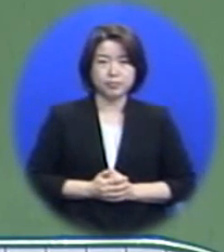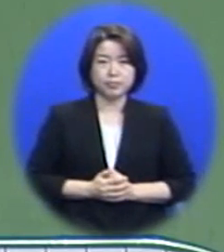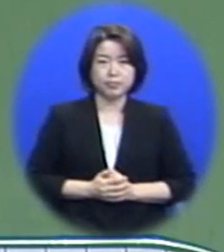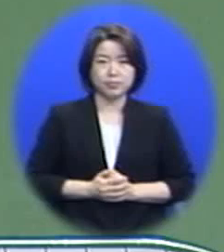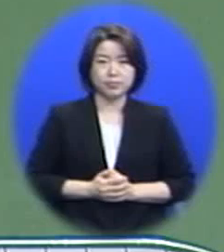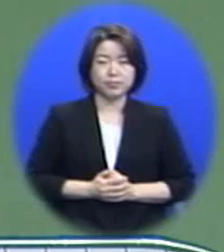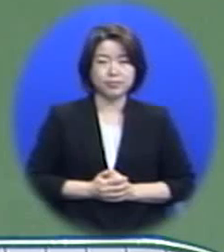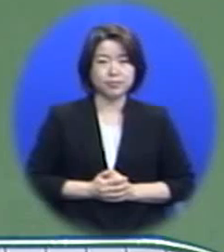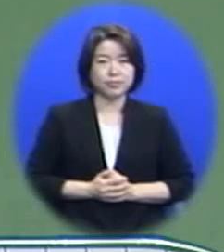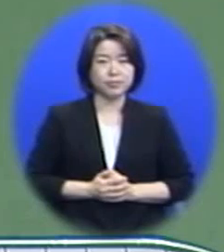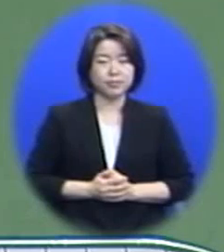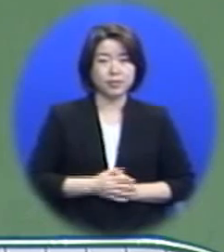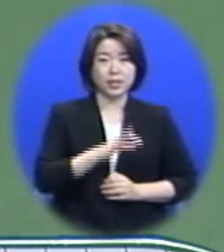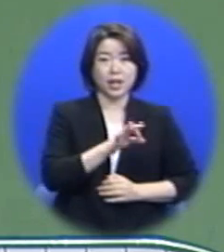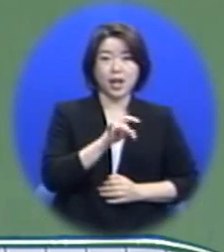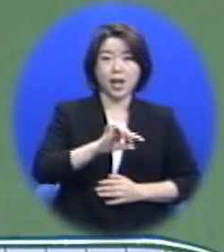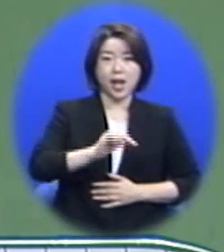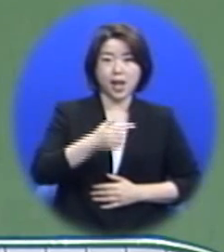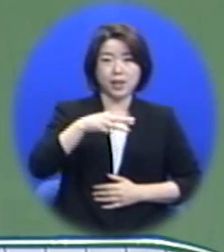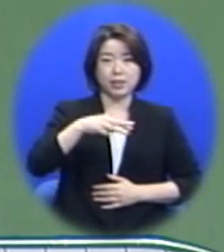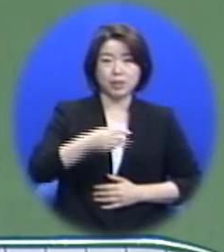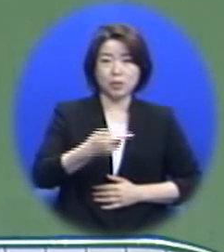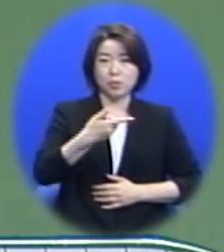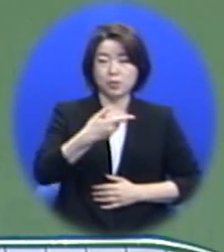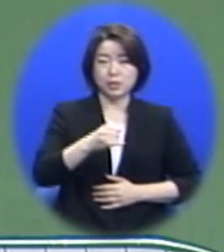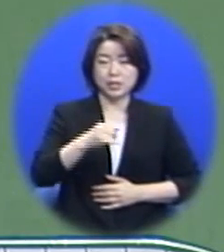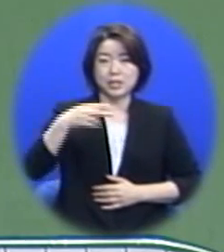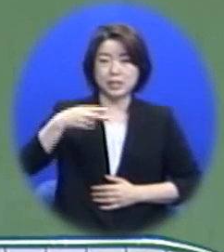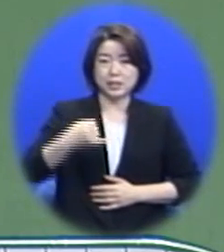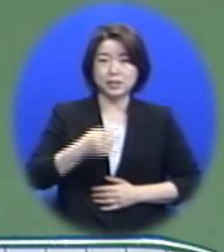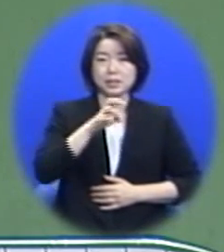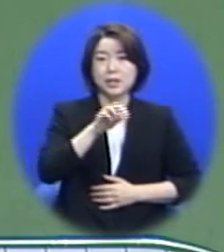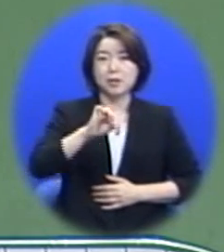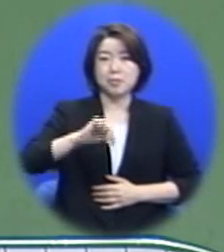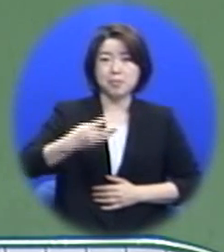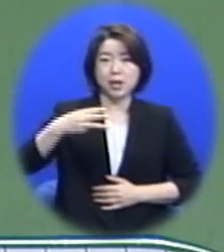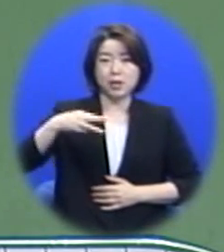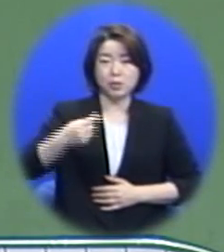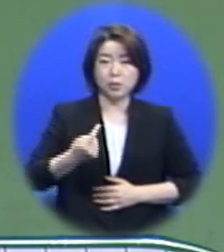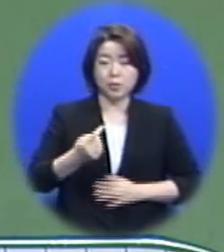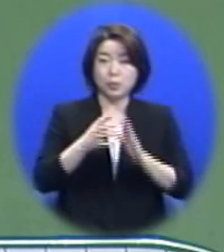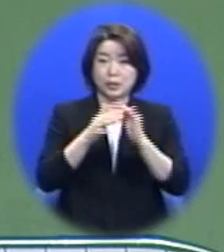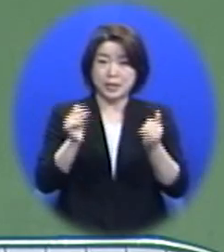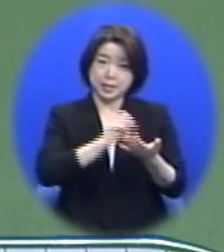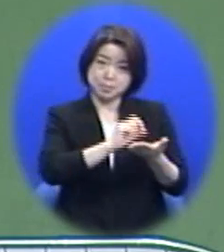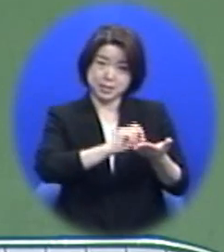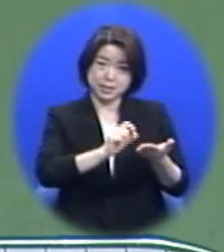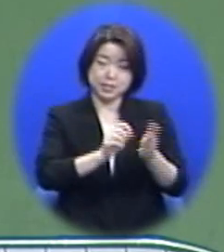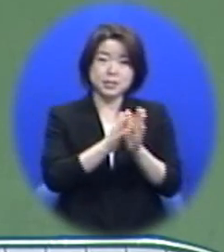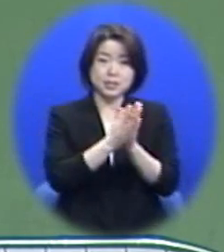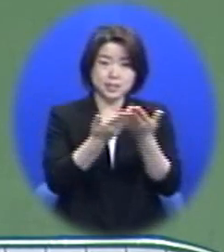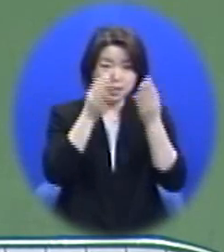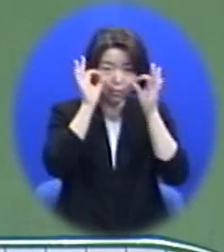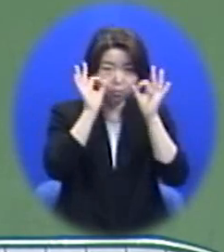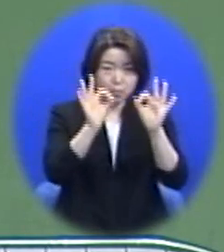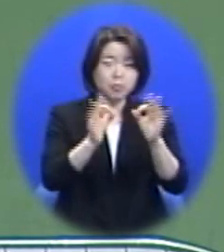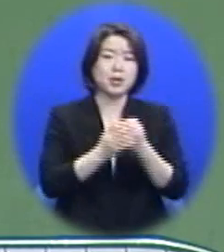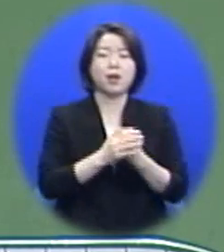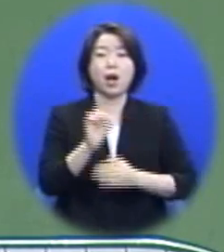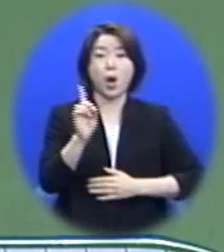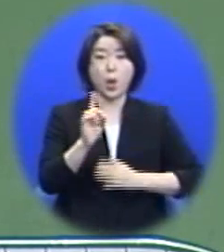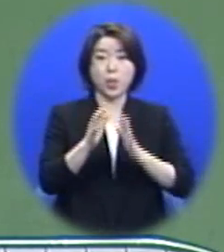많습니다 앤토니 어 멜로라고 하는 사람이 쓴 책에 보면 어떤 사람이